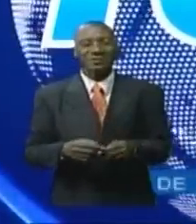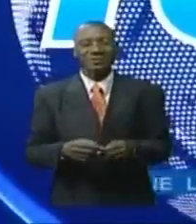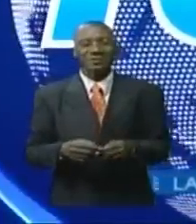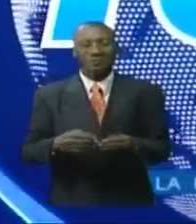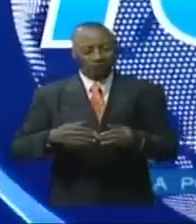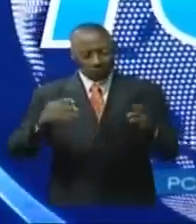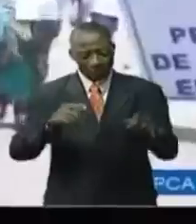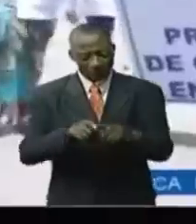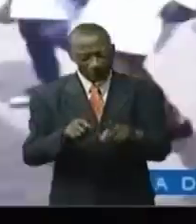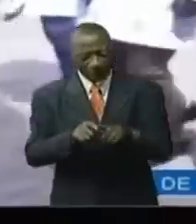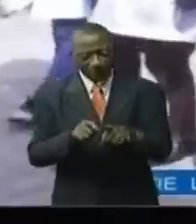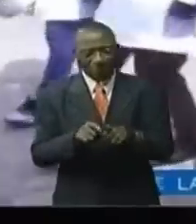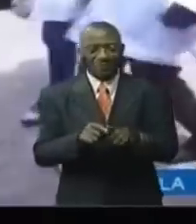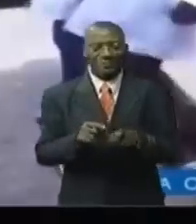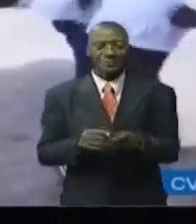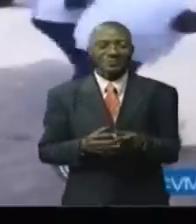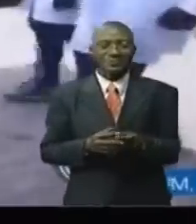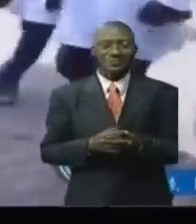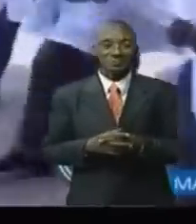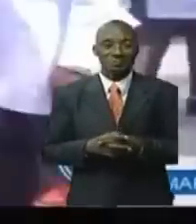regardez.